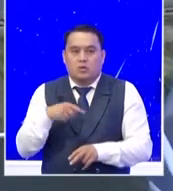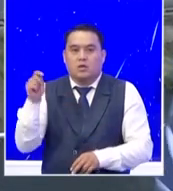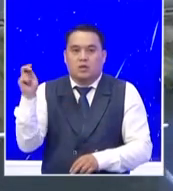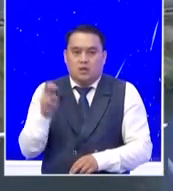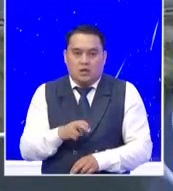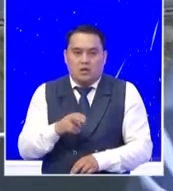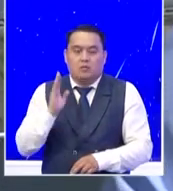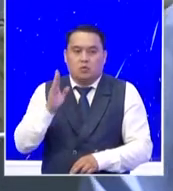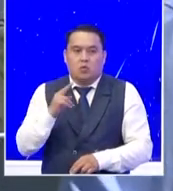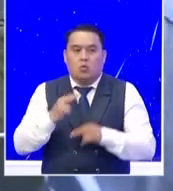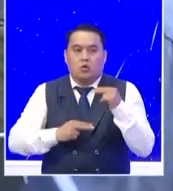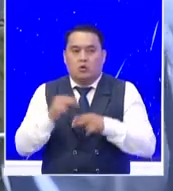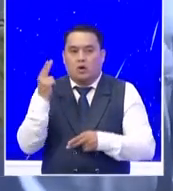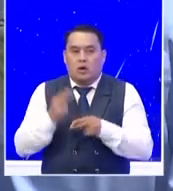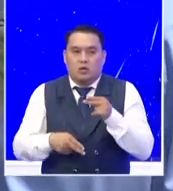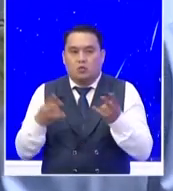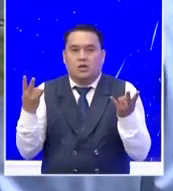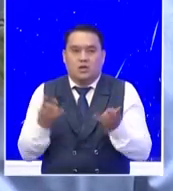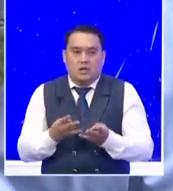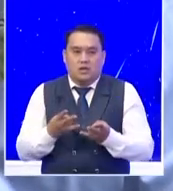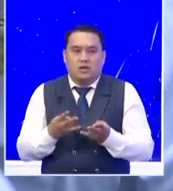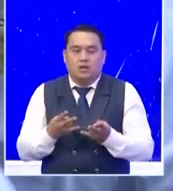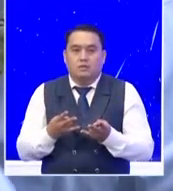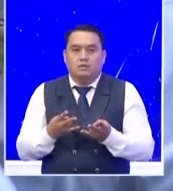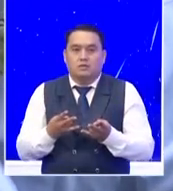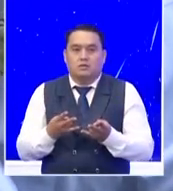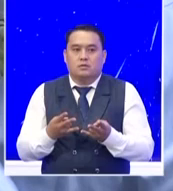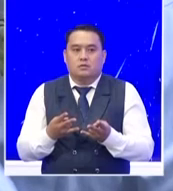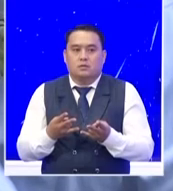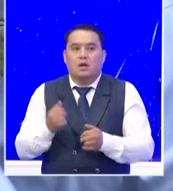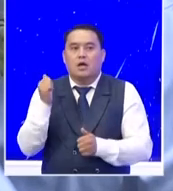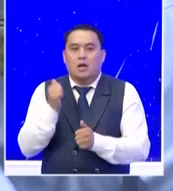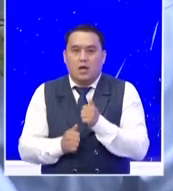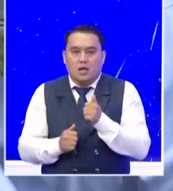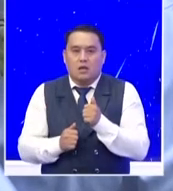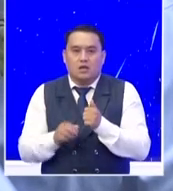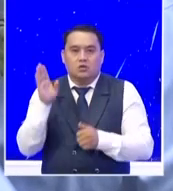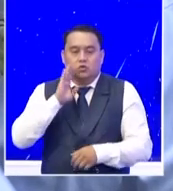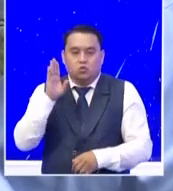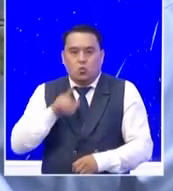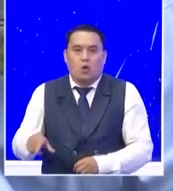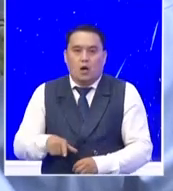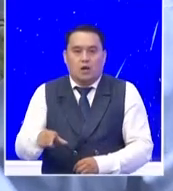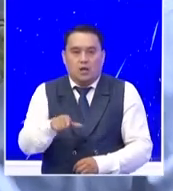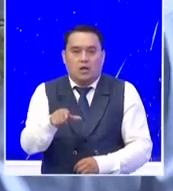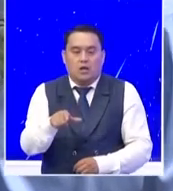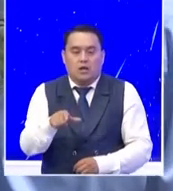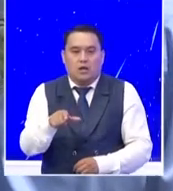десең, мына құрылысты уақытында аяқтауымыз керек. Себебі әр суарына бұл